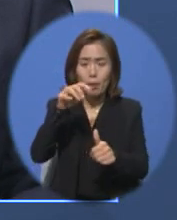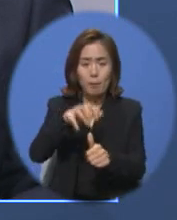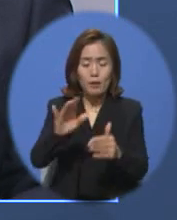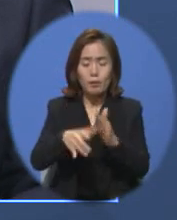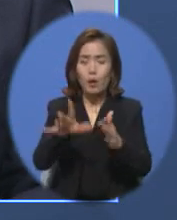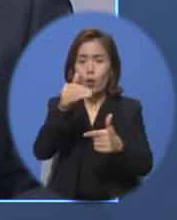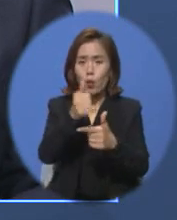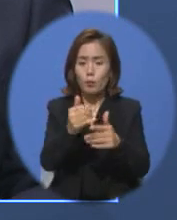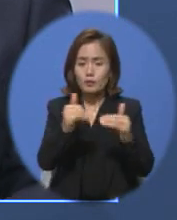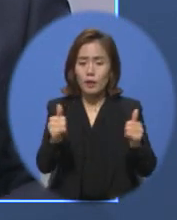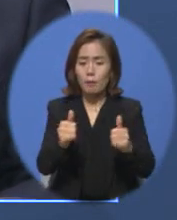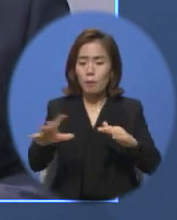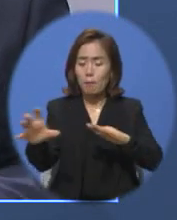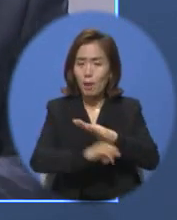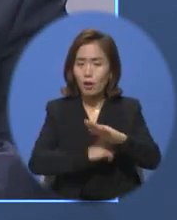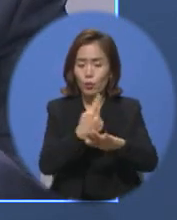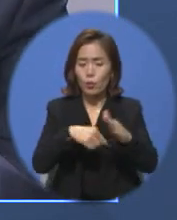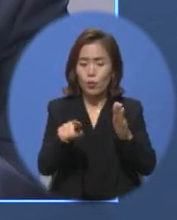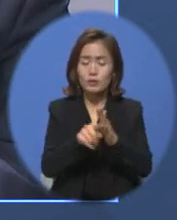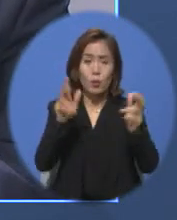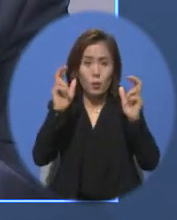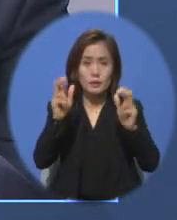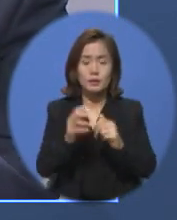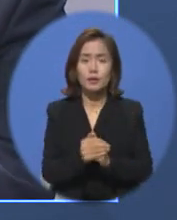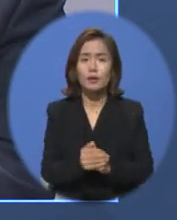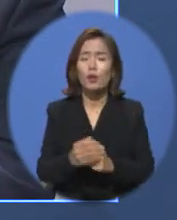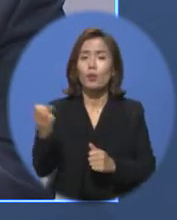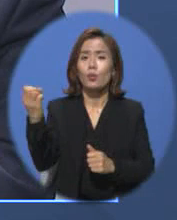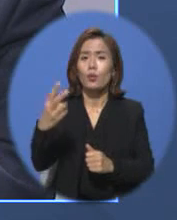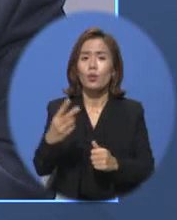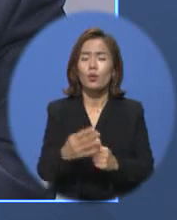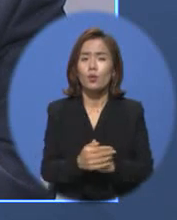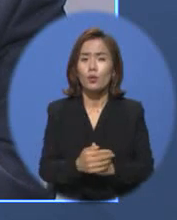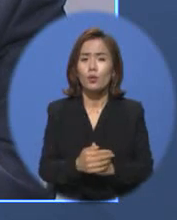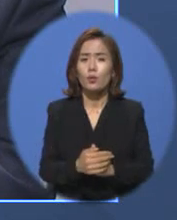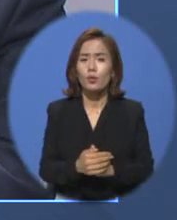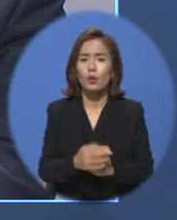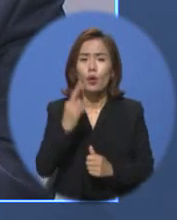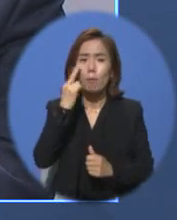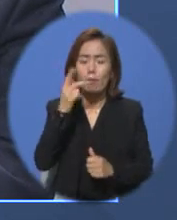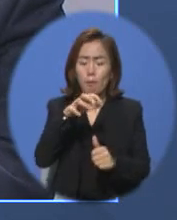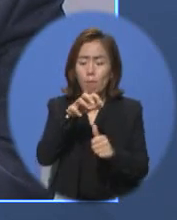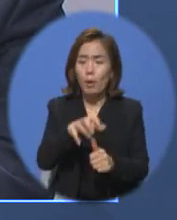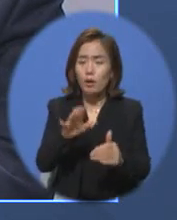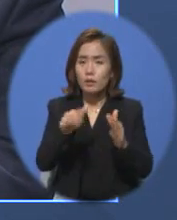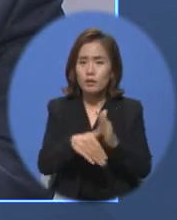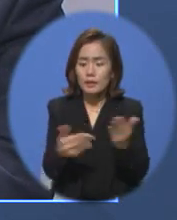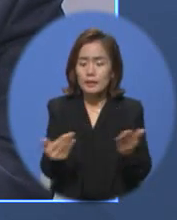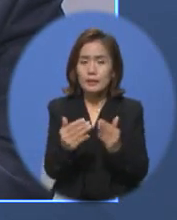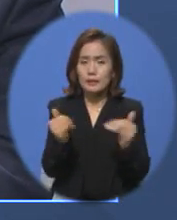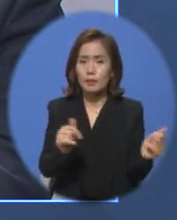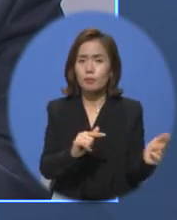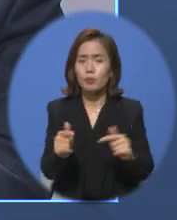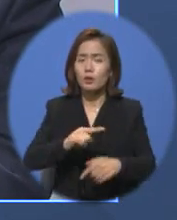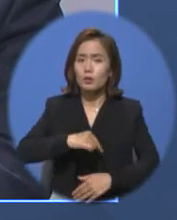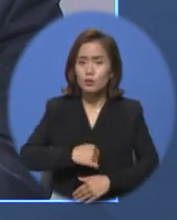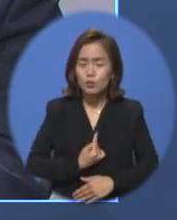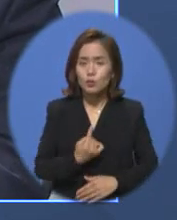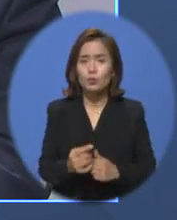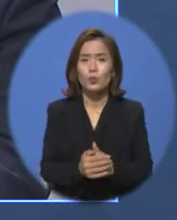일제강점기동안호남사람들을착취하기위해설립되었습니다 .이곳은또한 매우불행한역사를지닌곳이기도합니다.